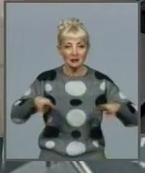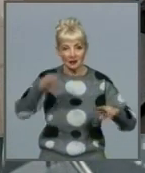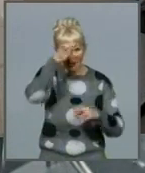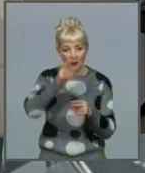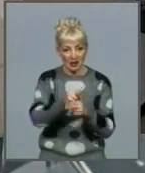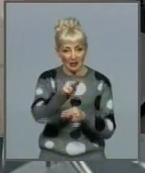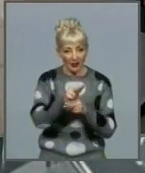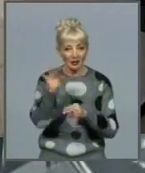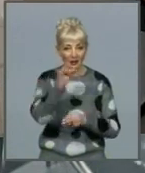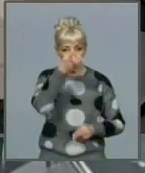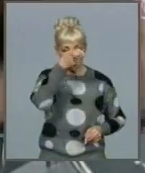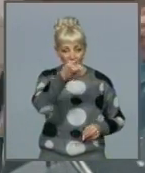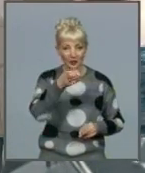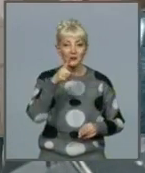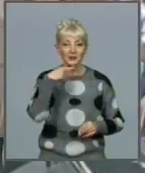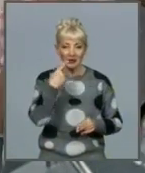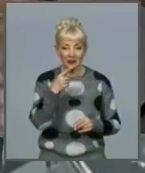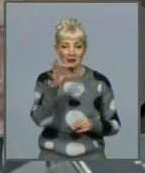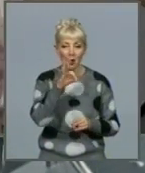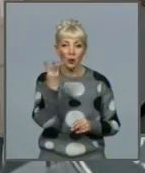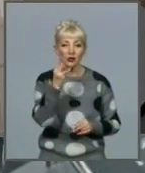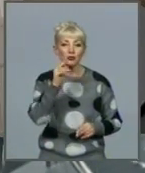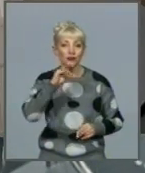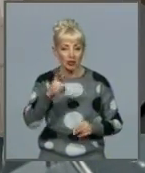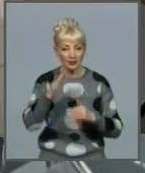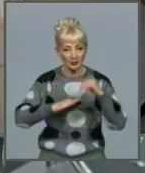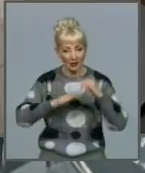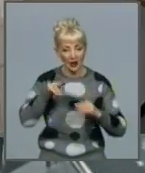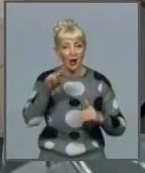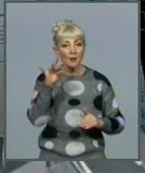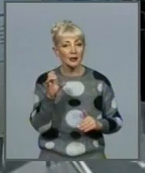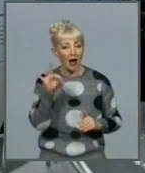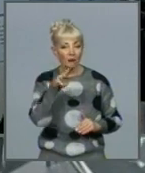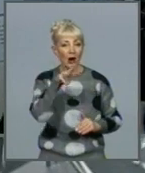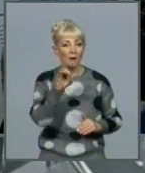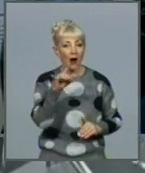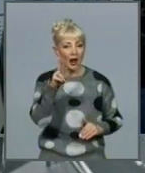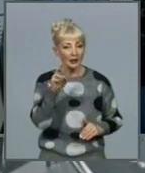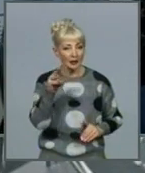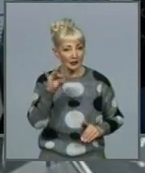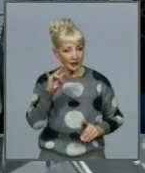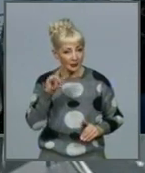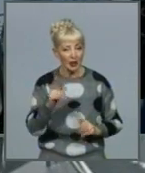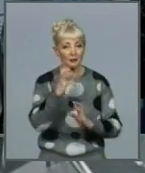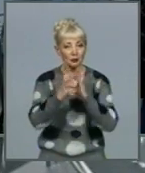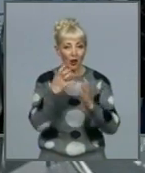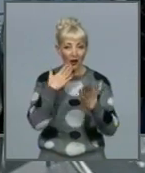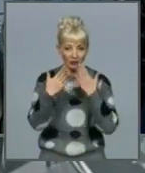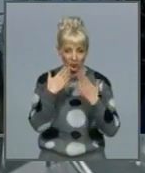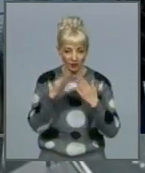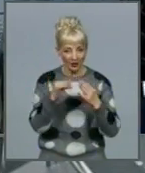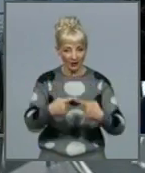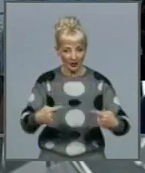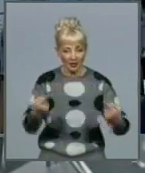про третину спеціальностей, таких як, наприклад, право, маркетинг, міжнародні відносини тощо. Урядовці пояснюють, таке рішення необхідне тому,